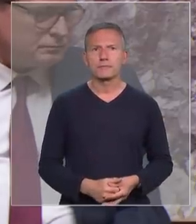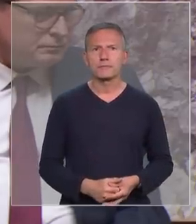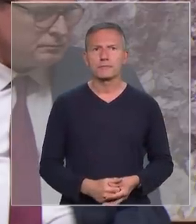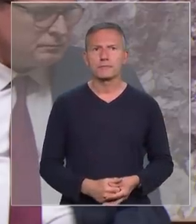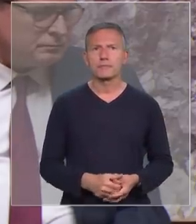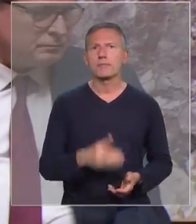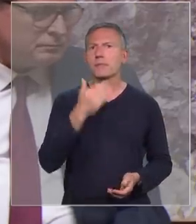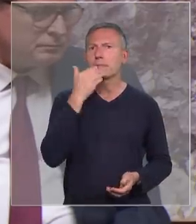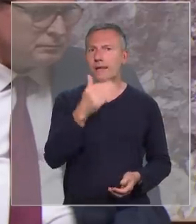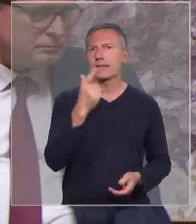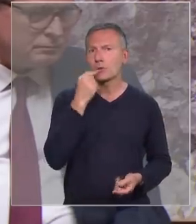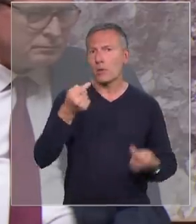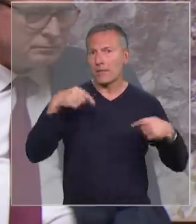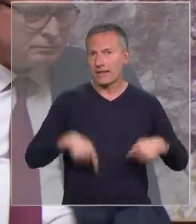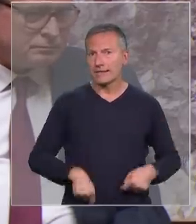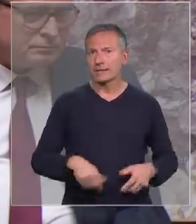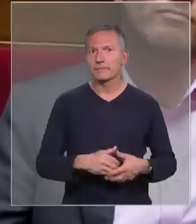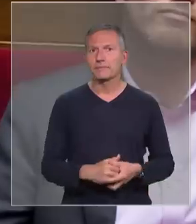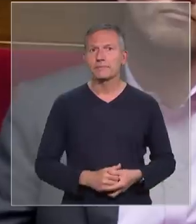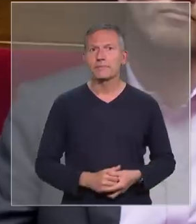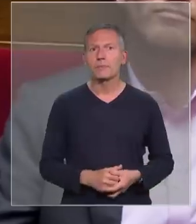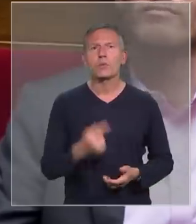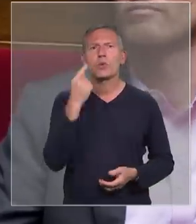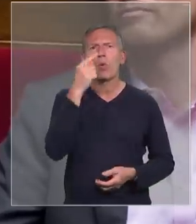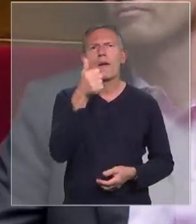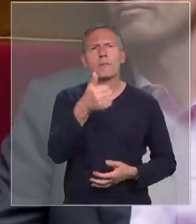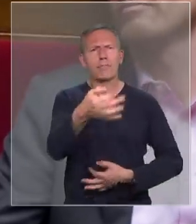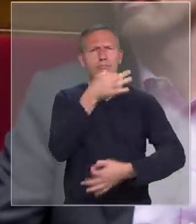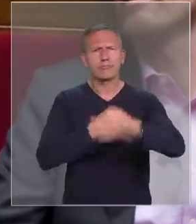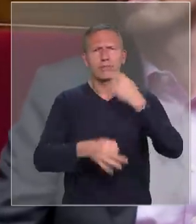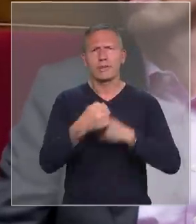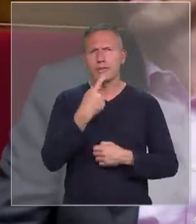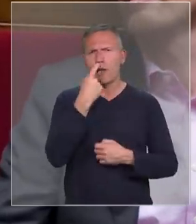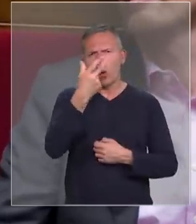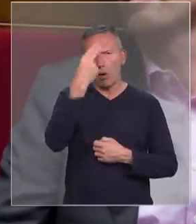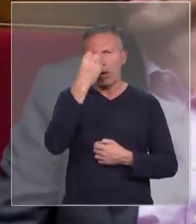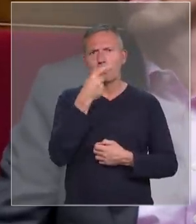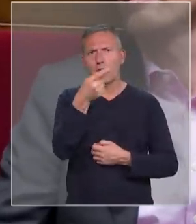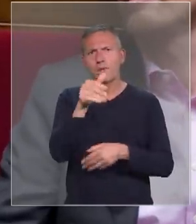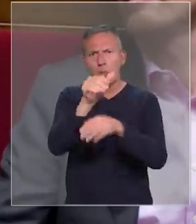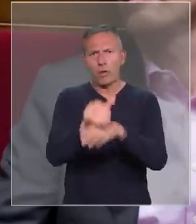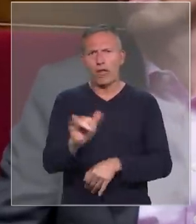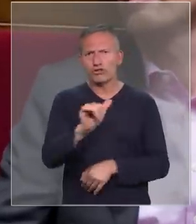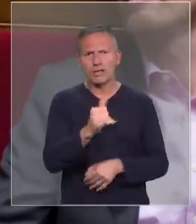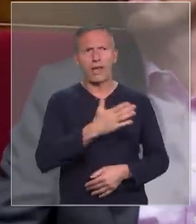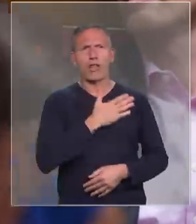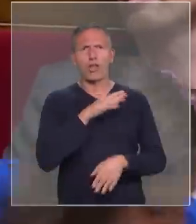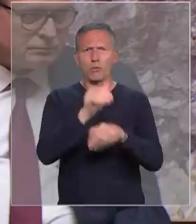Je vous remercie, Monsieur le Ministre. Madame Garin. Je crois qu'en vous entendant, Monsieur le Ministre, on comprend très bien qui vous protégez et qui a vos